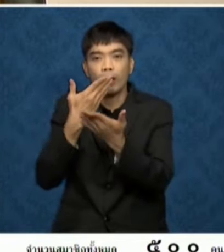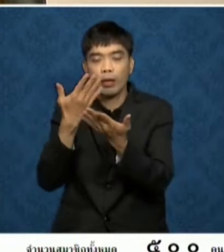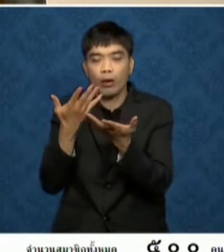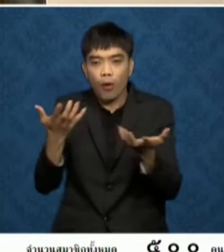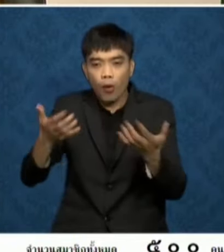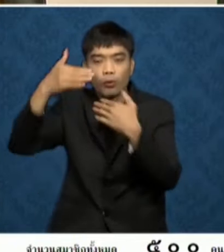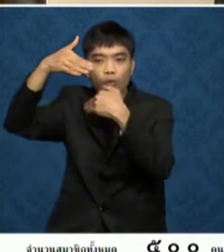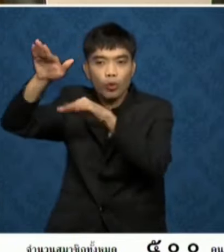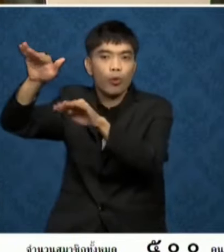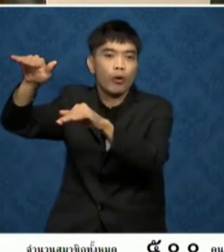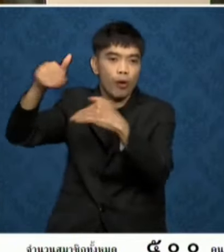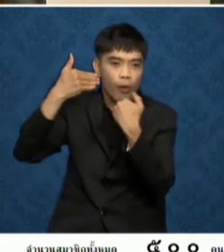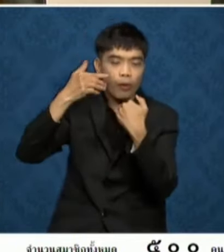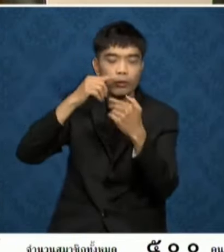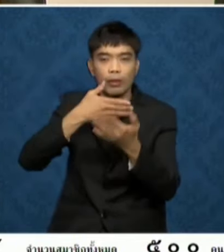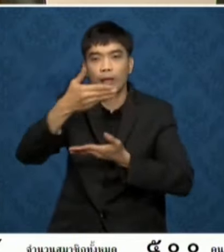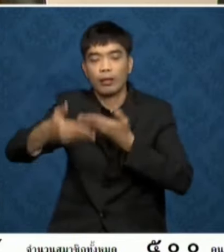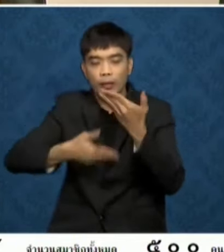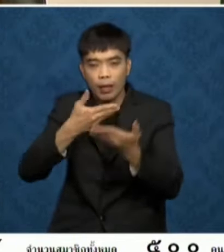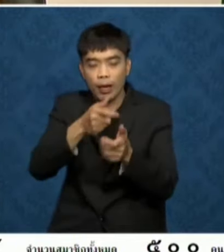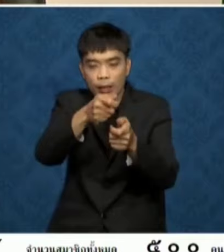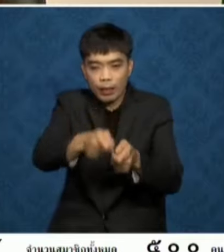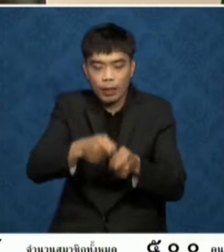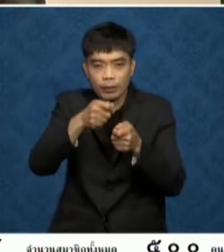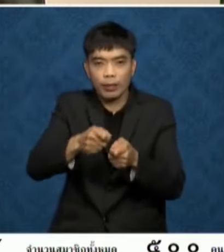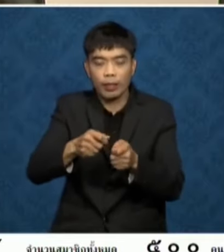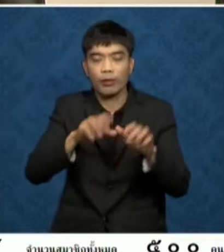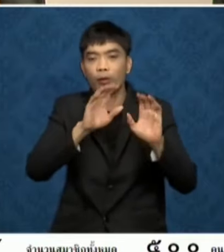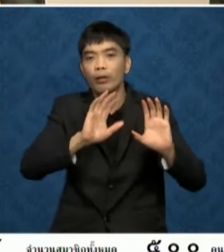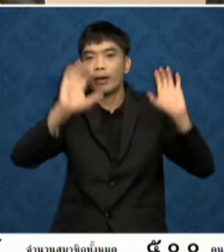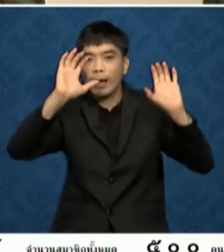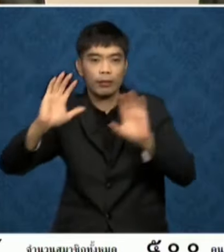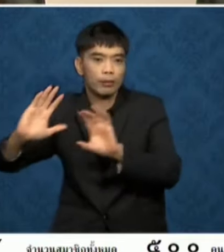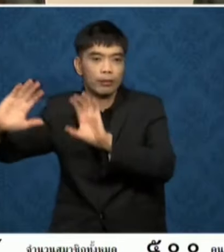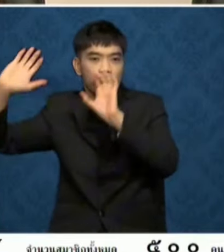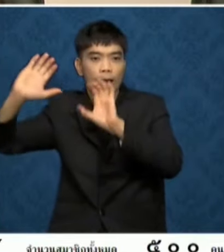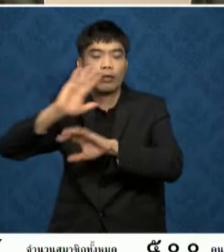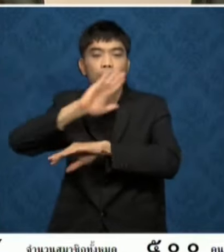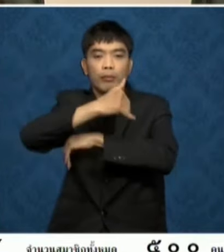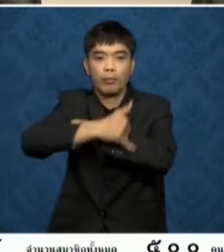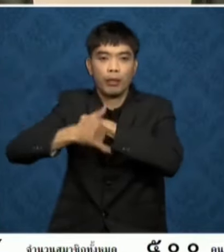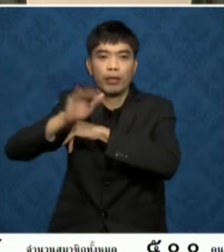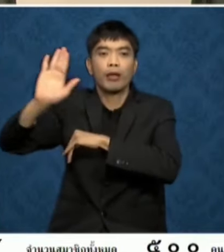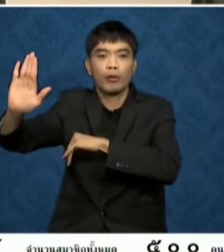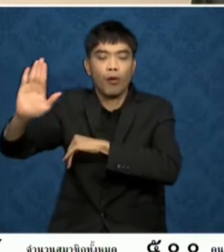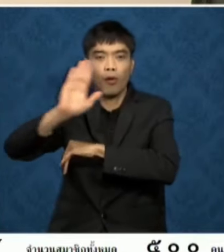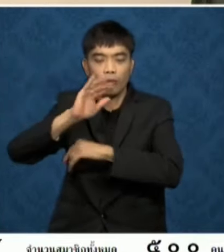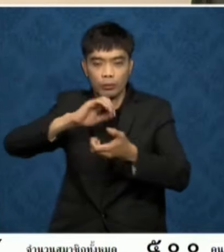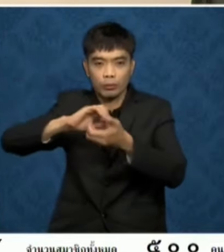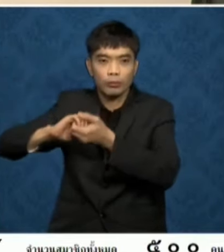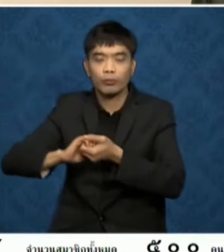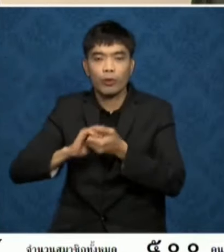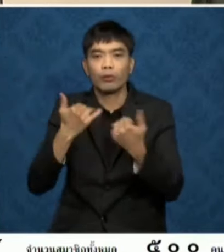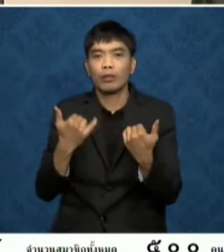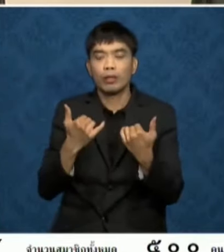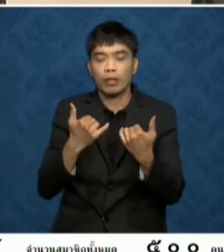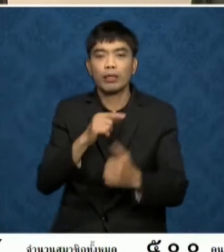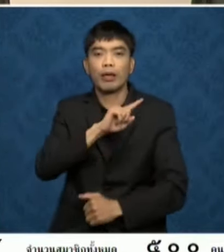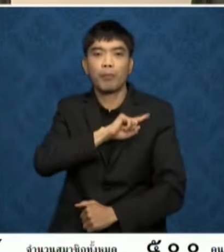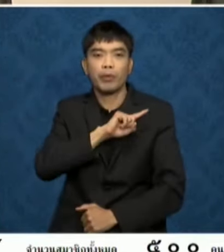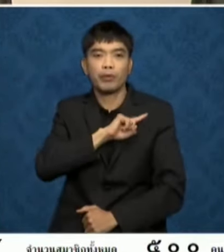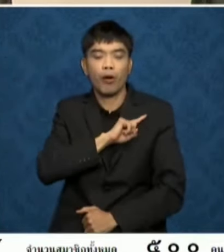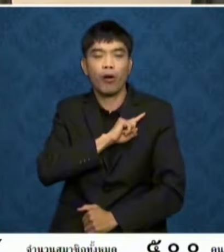กรวมทั้งการขายสินค้าด้านการเกษตรแบบรัฐต่อรัฐนะคะก็ต้องเรียนว่าด้วยภารกิจข้างต้นนะคะทำให้บทบ